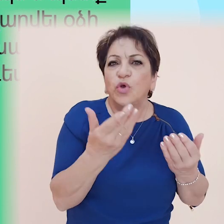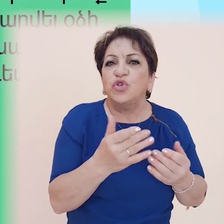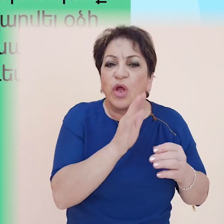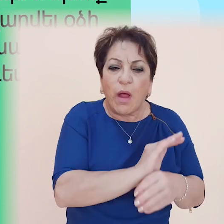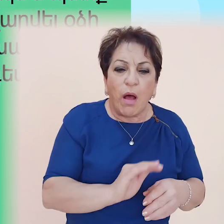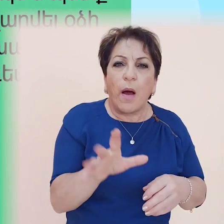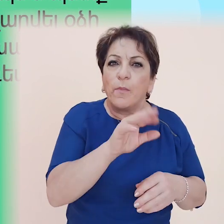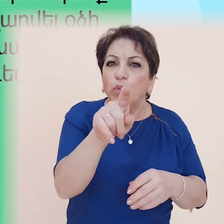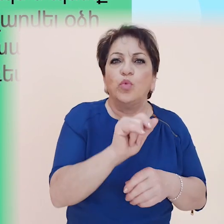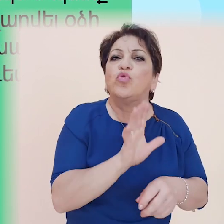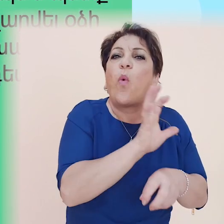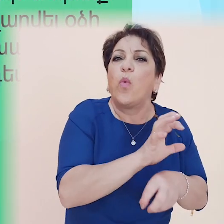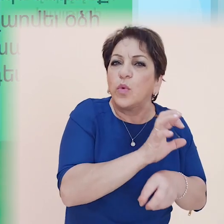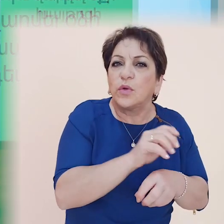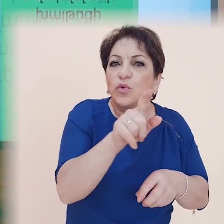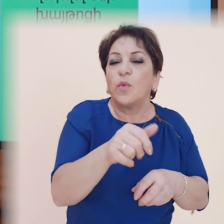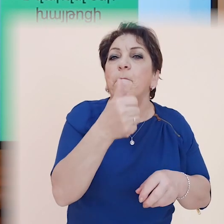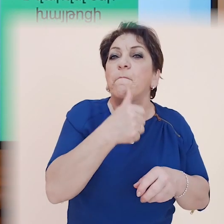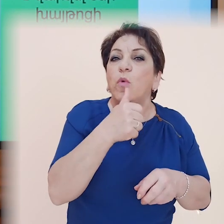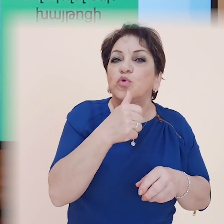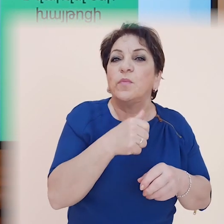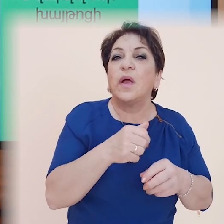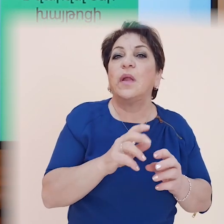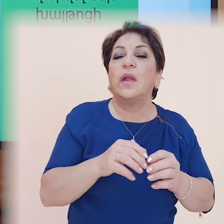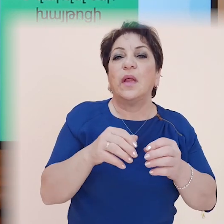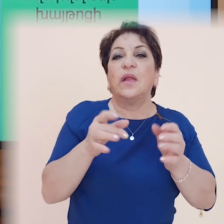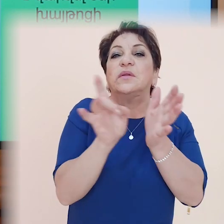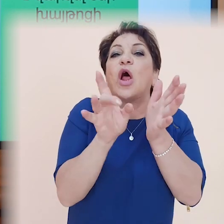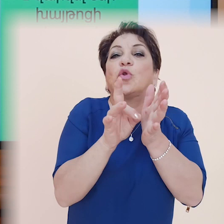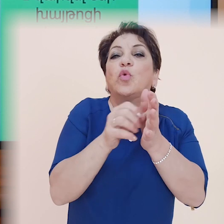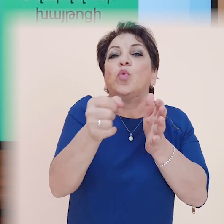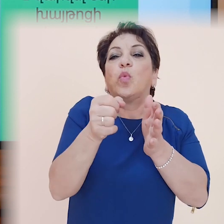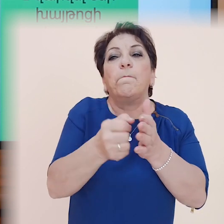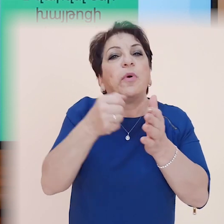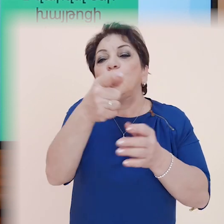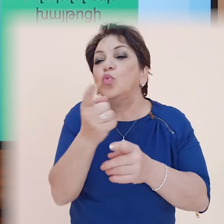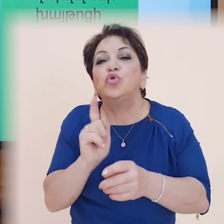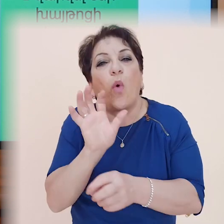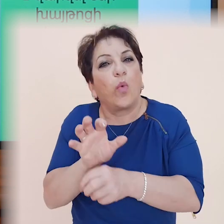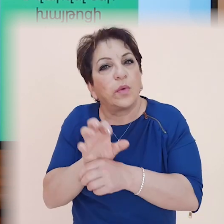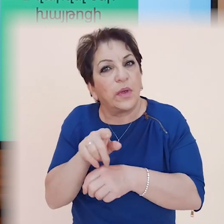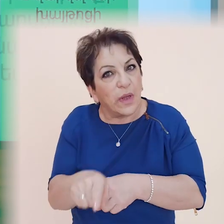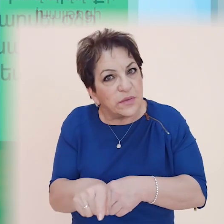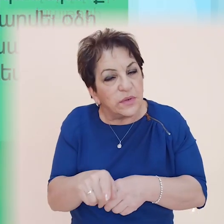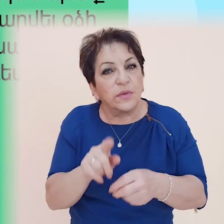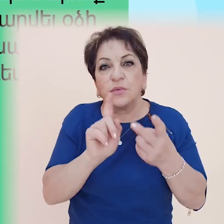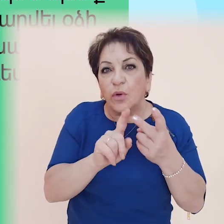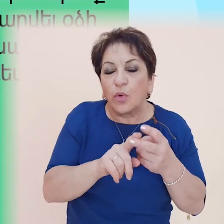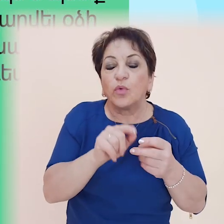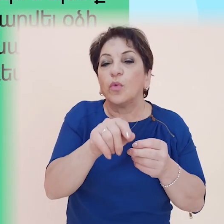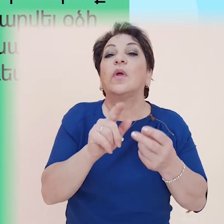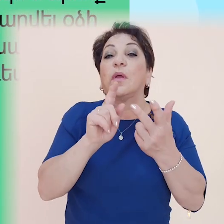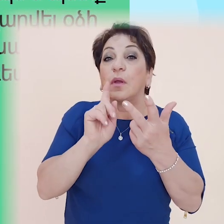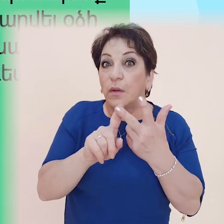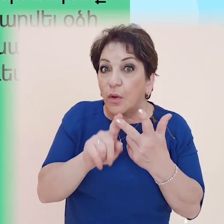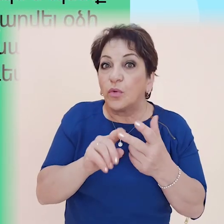կտայի իր այն երեխաներին, որոնք փորձում են բացել տրանսվորմատորային ենթակայանի տուրը։ Ինչպես